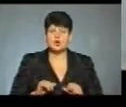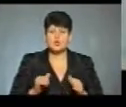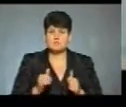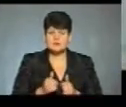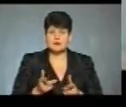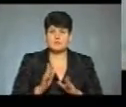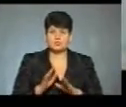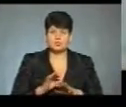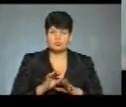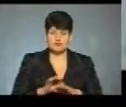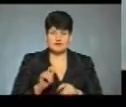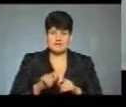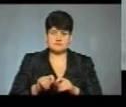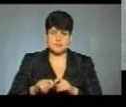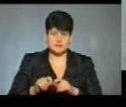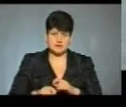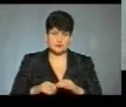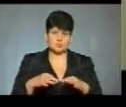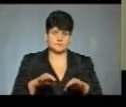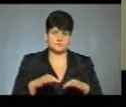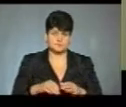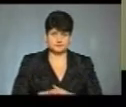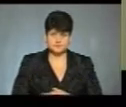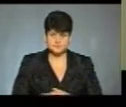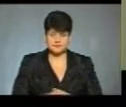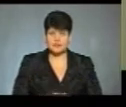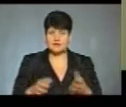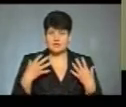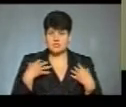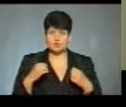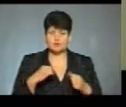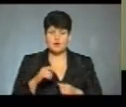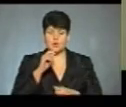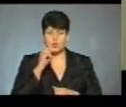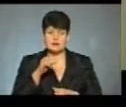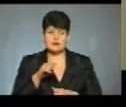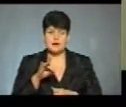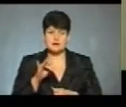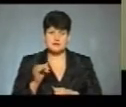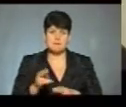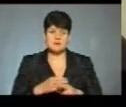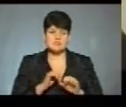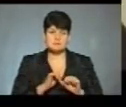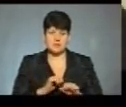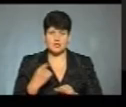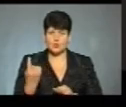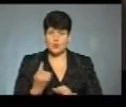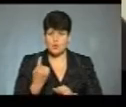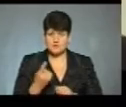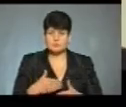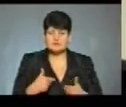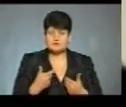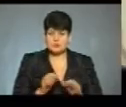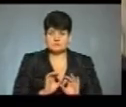яка проводитиме експертизу транспортного засобу. Начальник управління Укртрансбезпеки області Ігор Табака, до якого ми звернулися